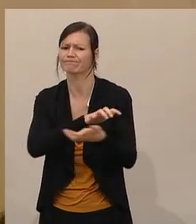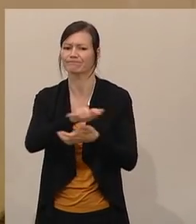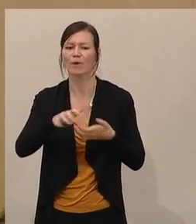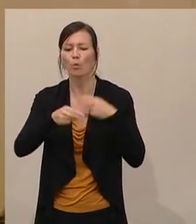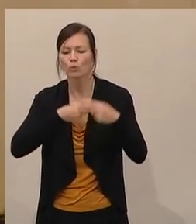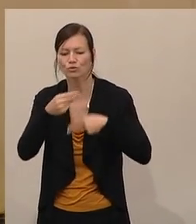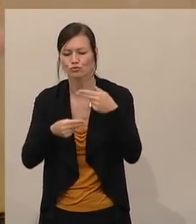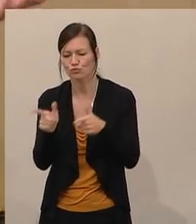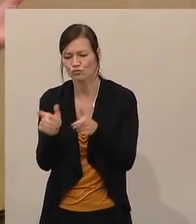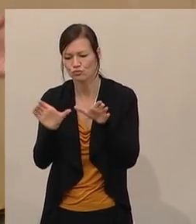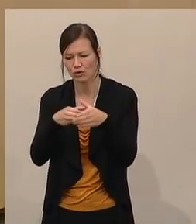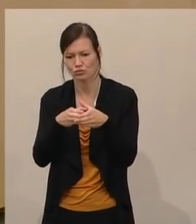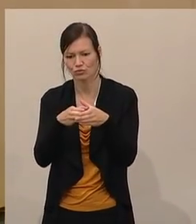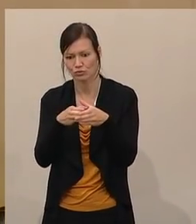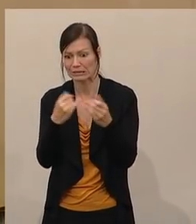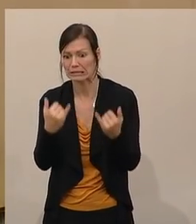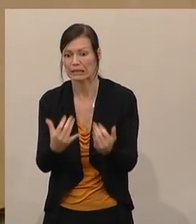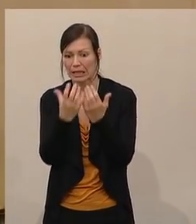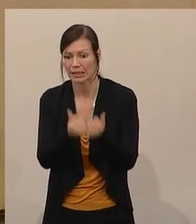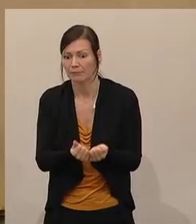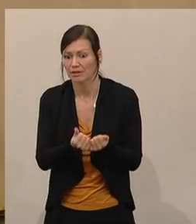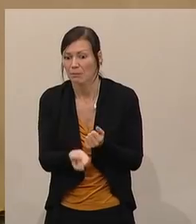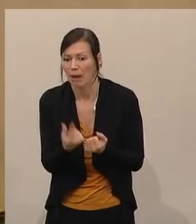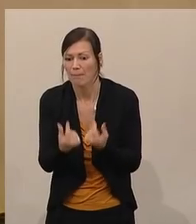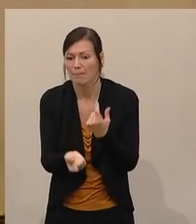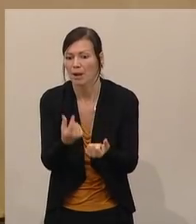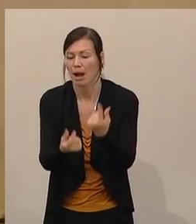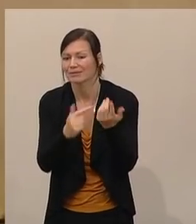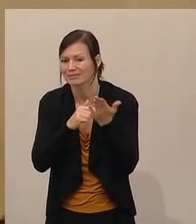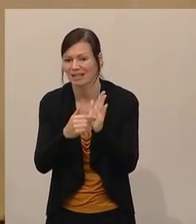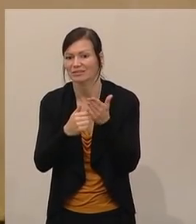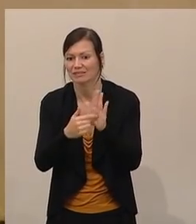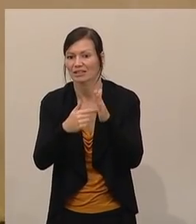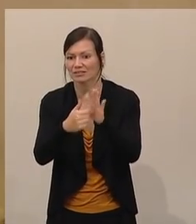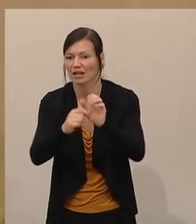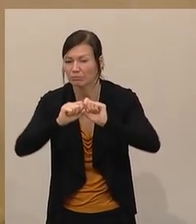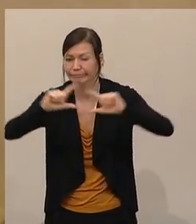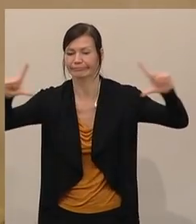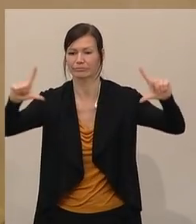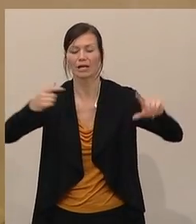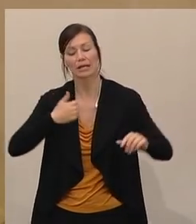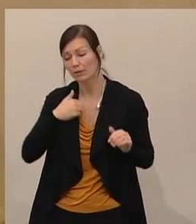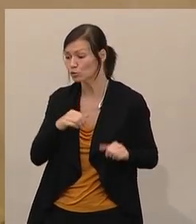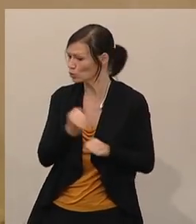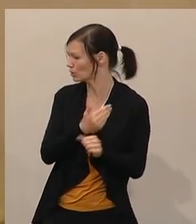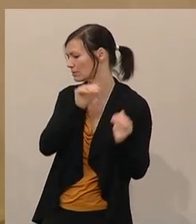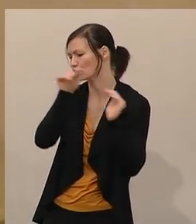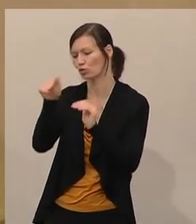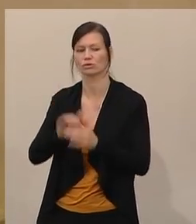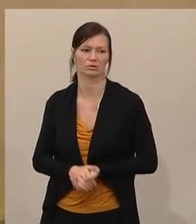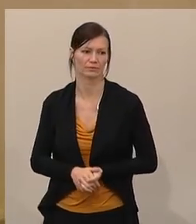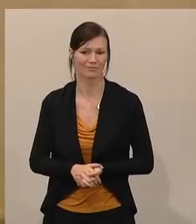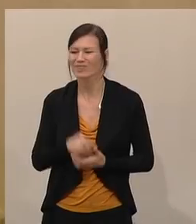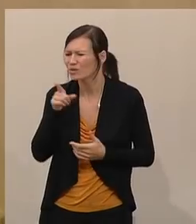den Untersuchungsausschuss ans Tageslicht befördert wird, muss ich dich explizit in Schutz nehmen.